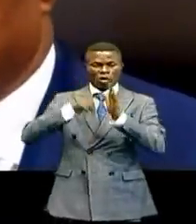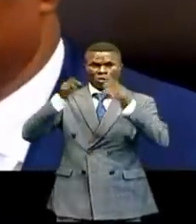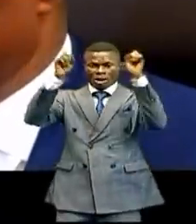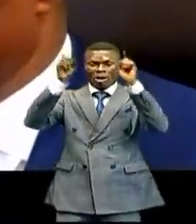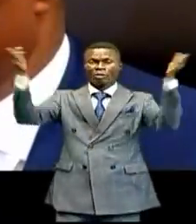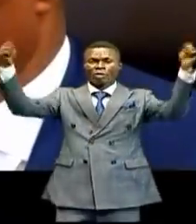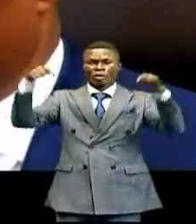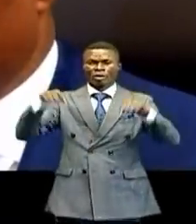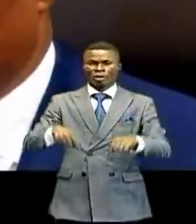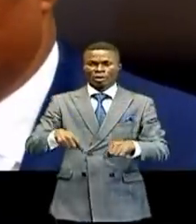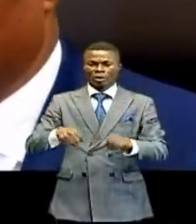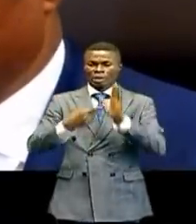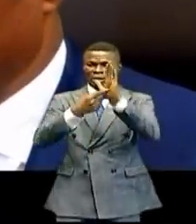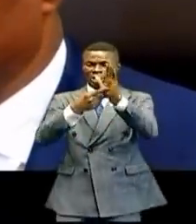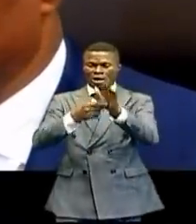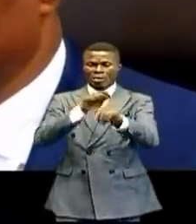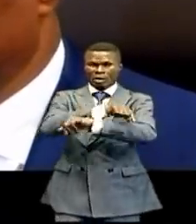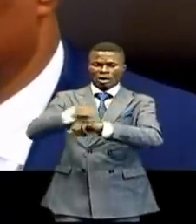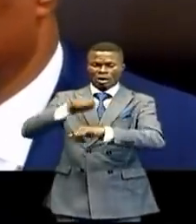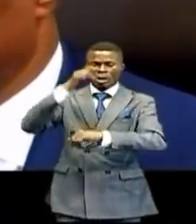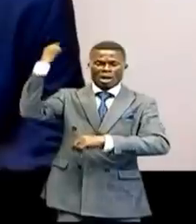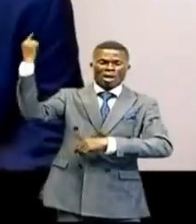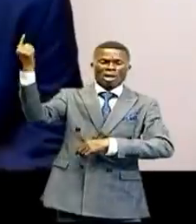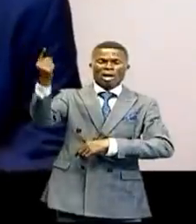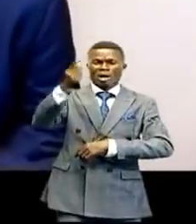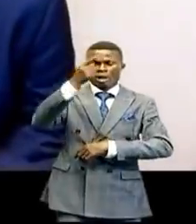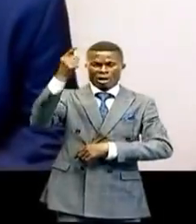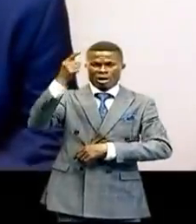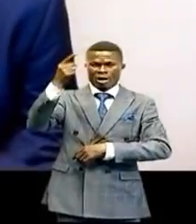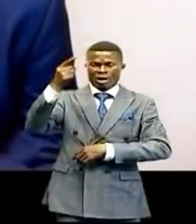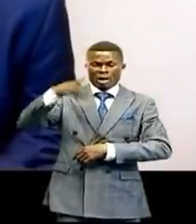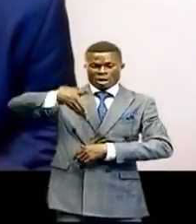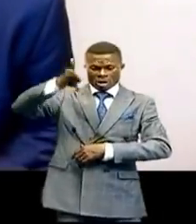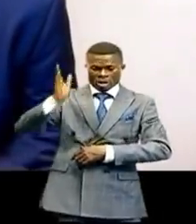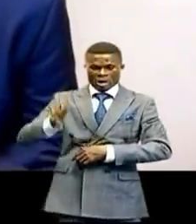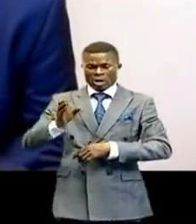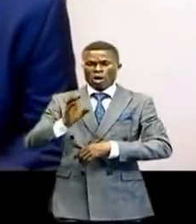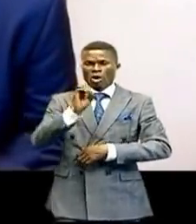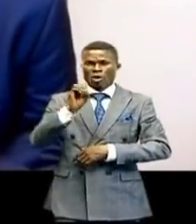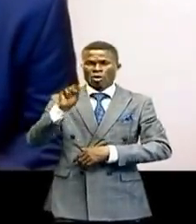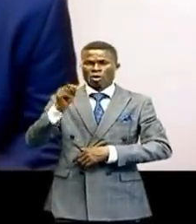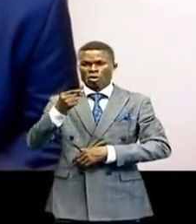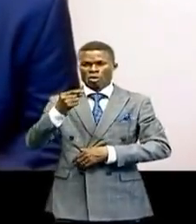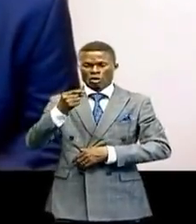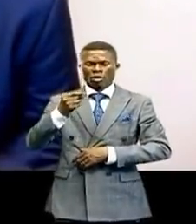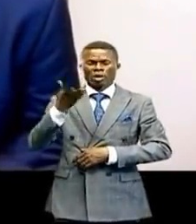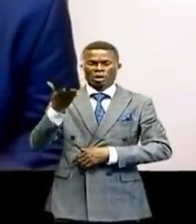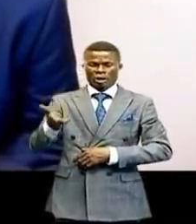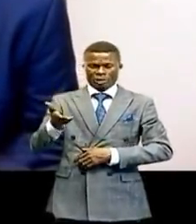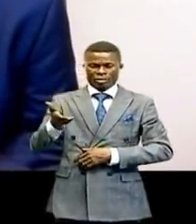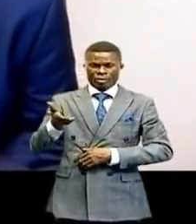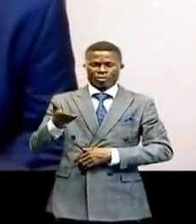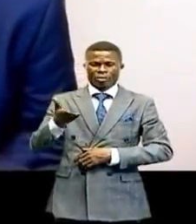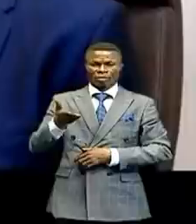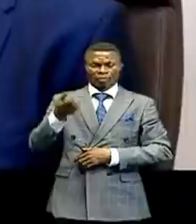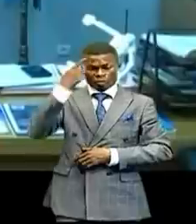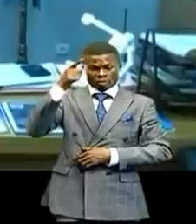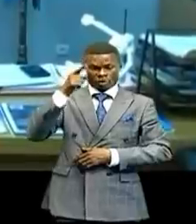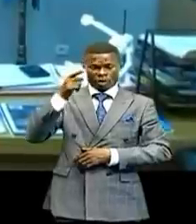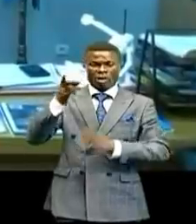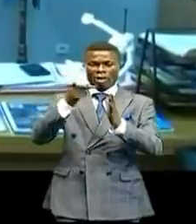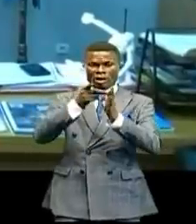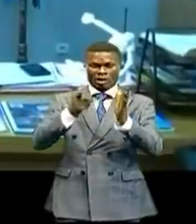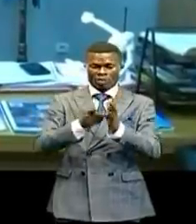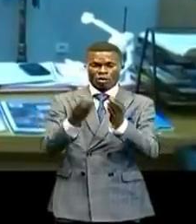africains, représentants des institutions internationales et experts des organisations non gouvernementales. En termes de